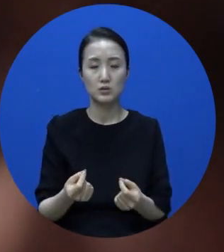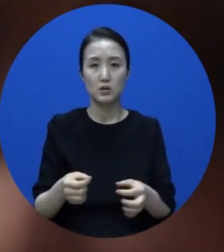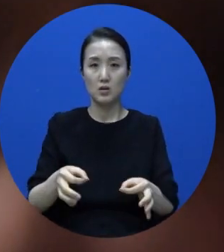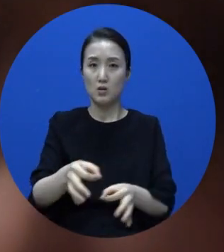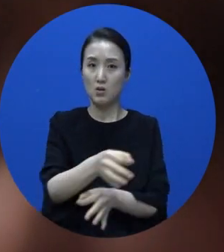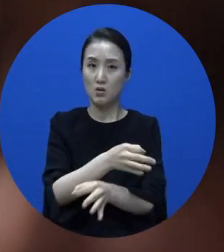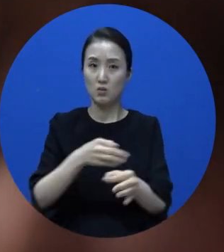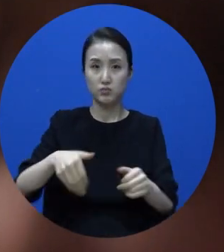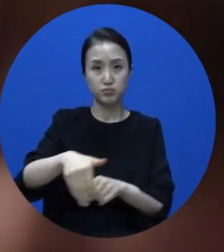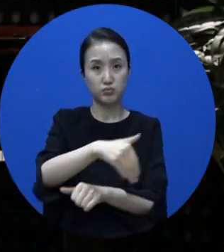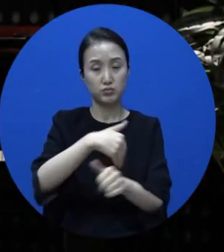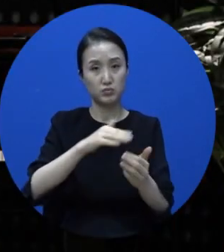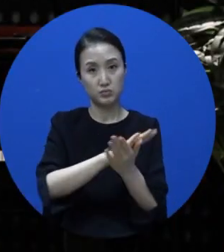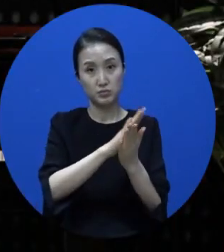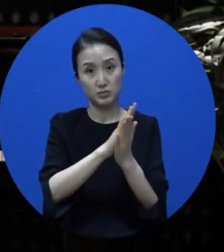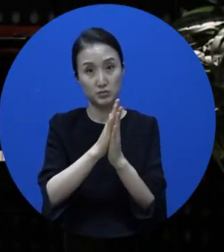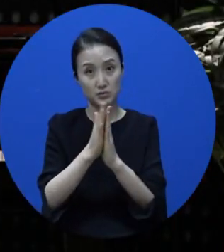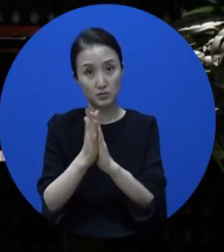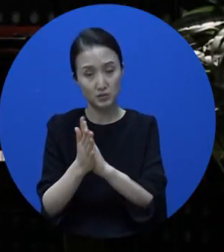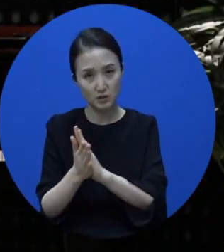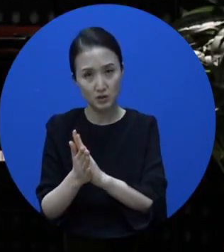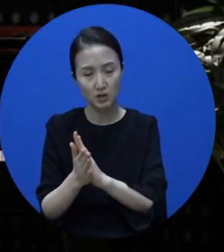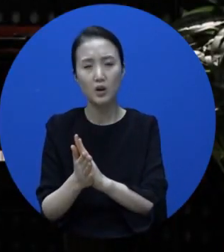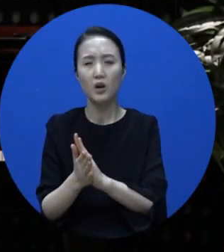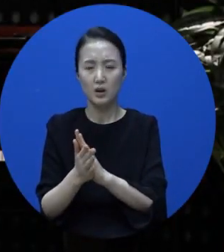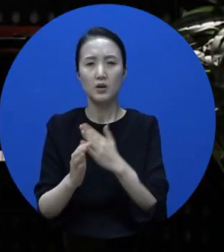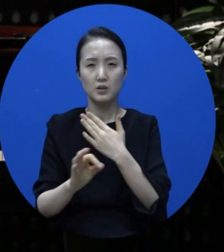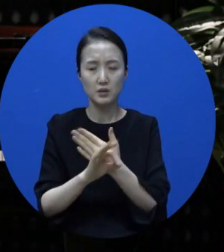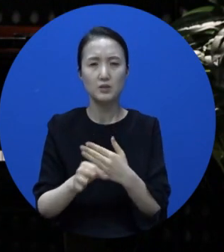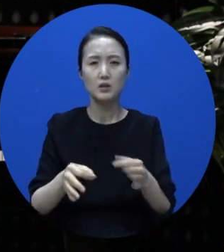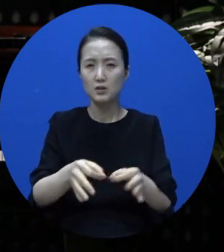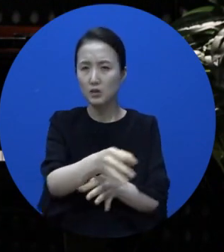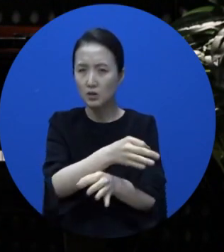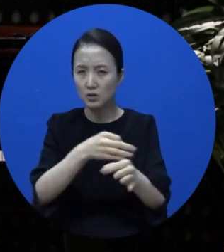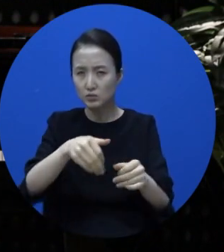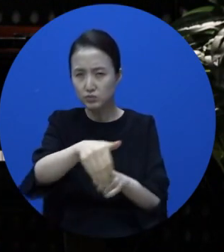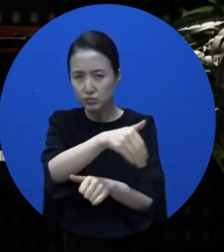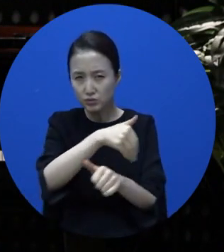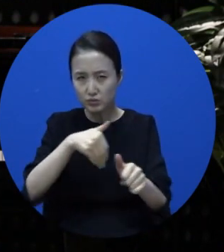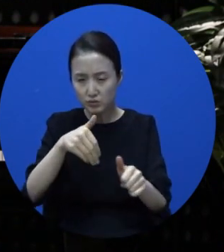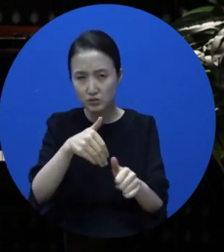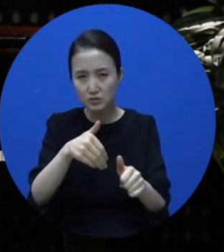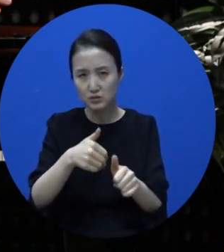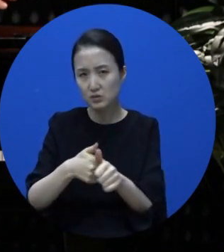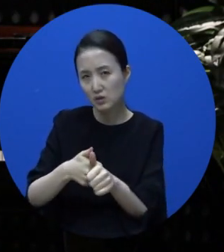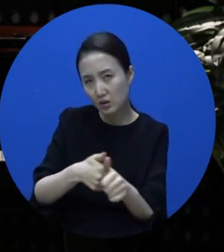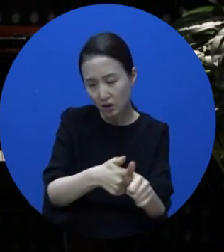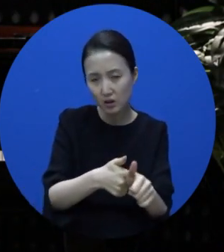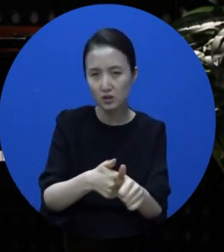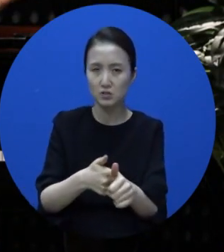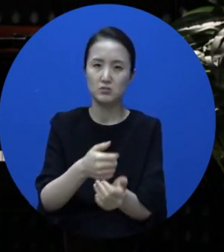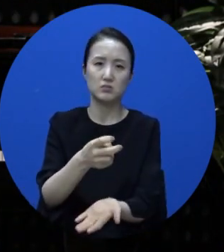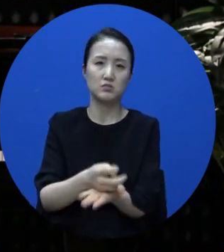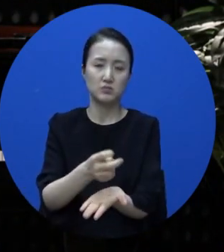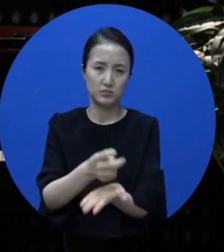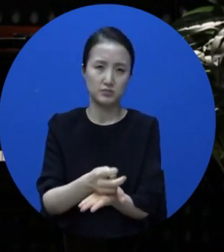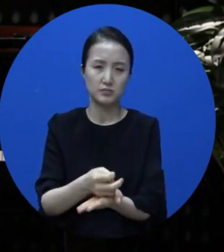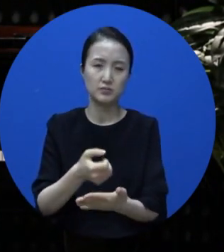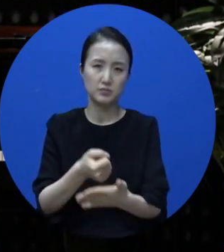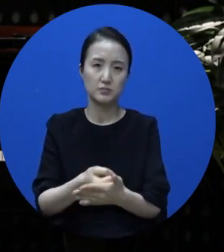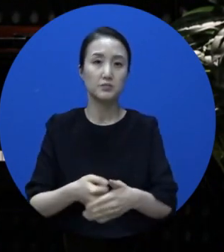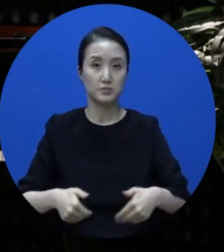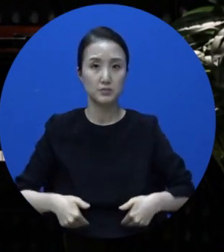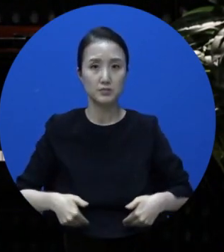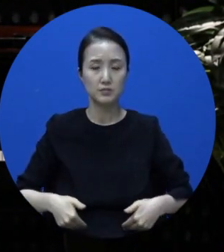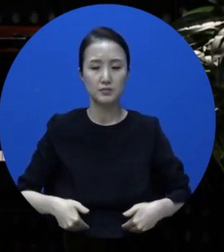정부도 마찬가지 경제 기조 흑 석고 바뀝니다 그럼 그 경제 기조에 적합한 경제정책